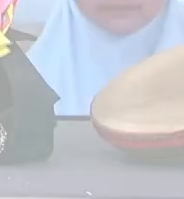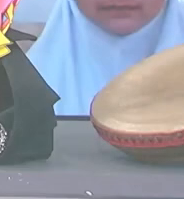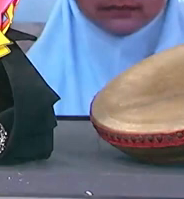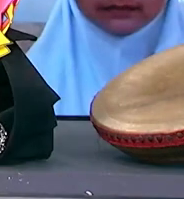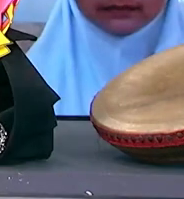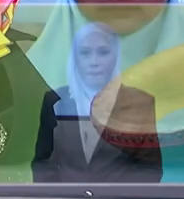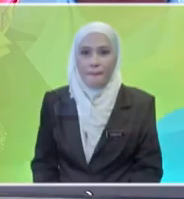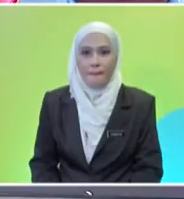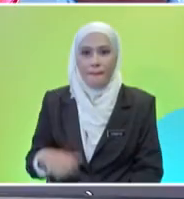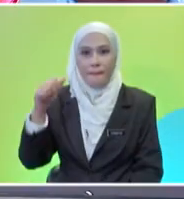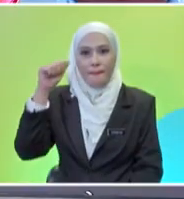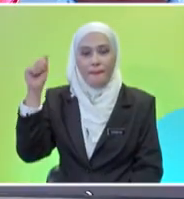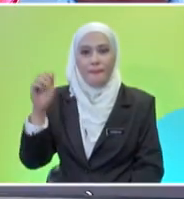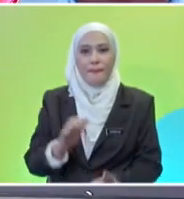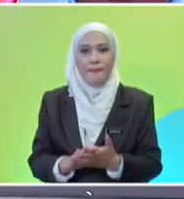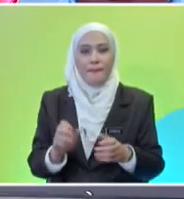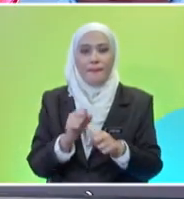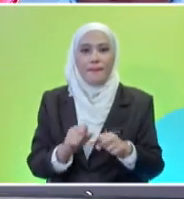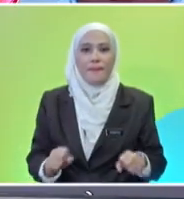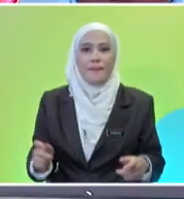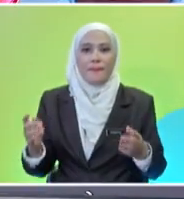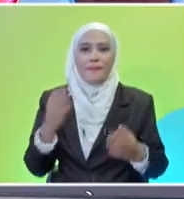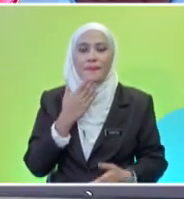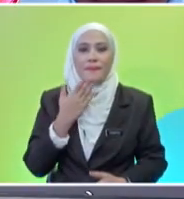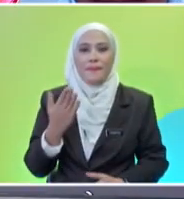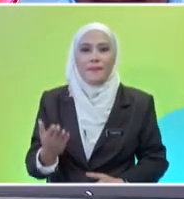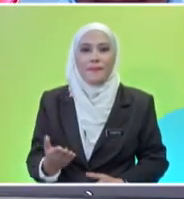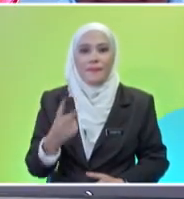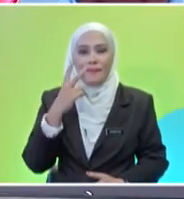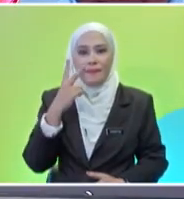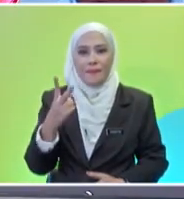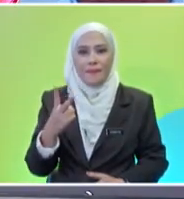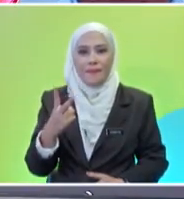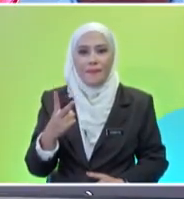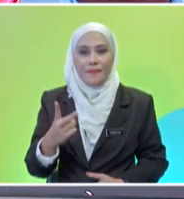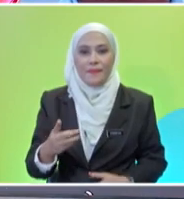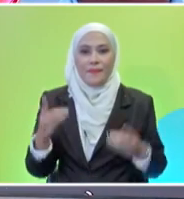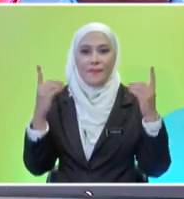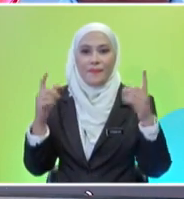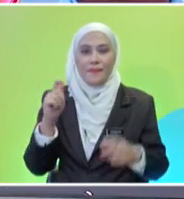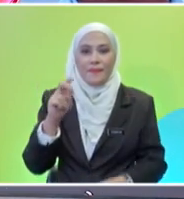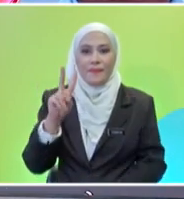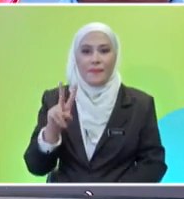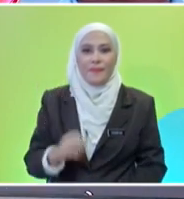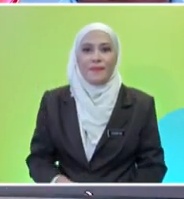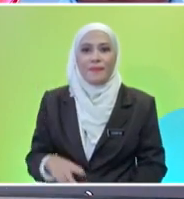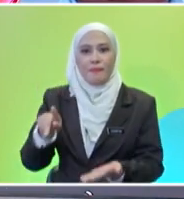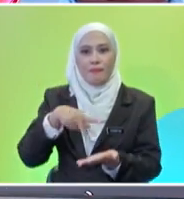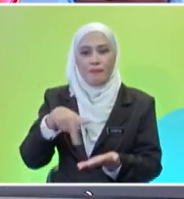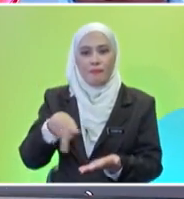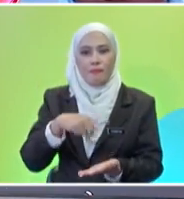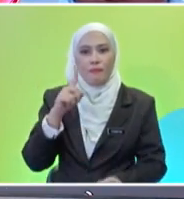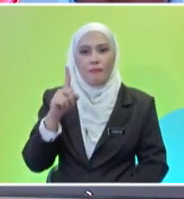Assalamualaikum salam sejahtera nah Abang fizina Beri satu pantun kepada anda